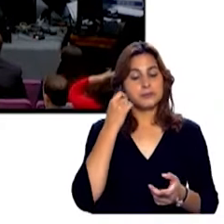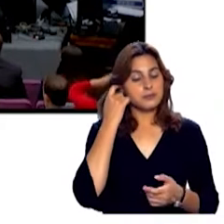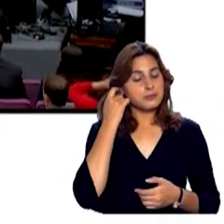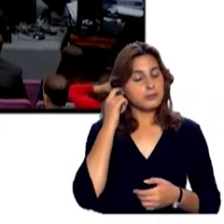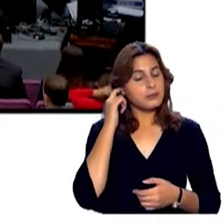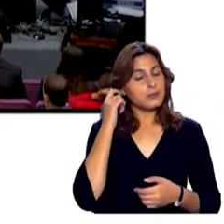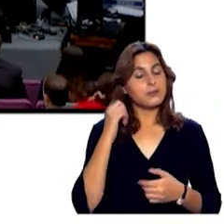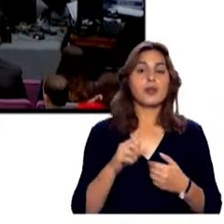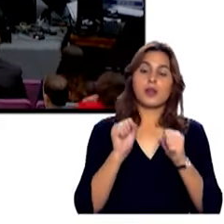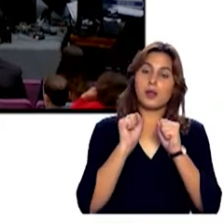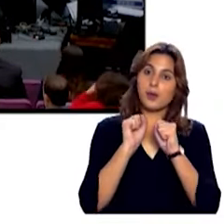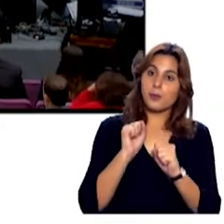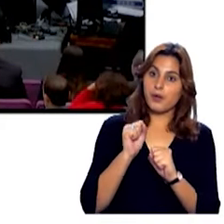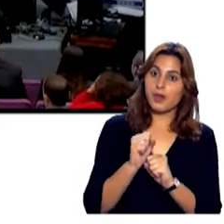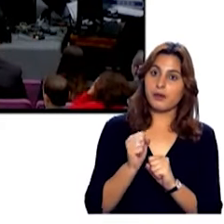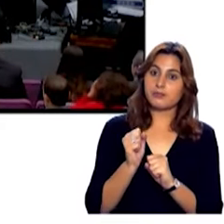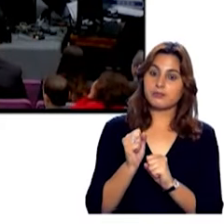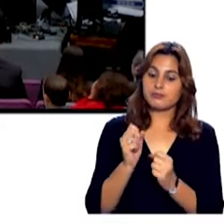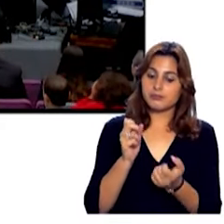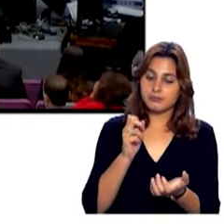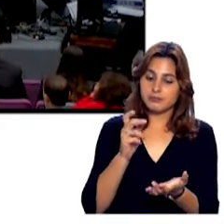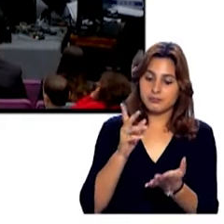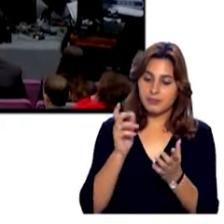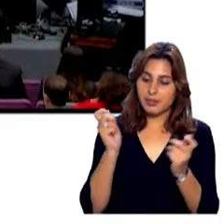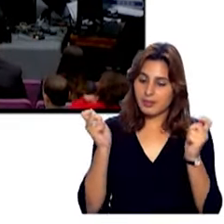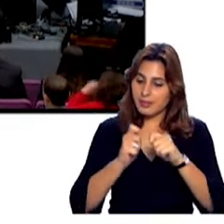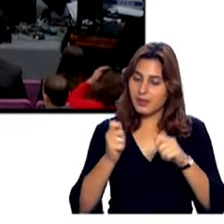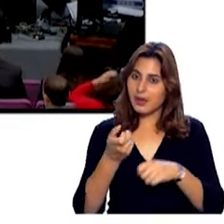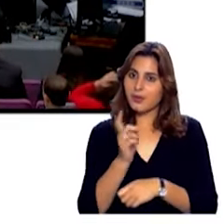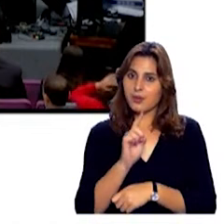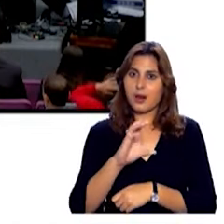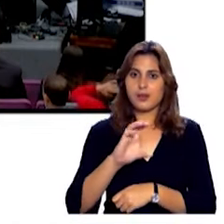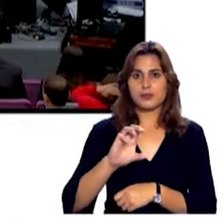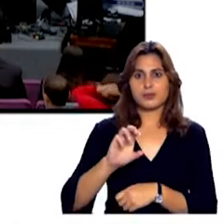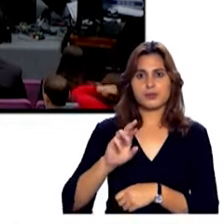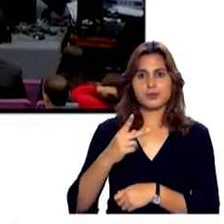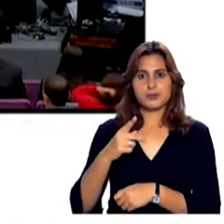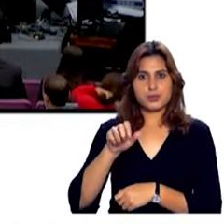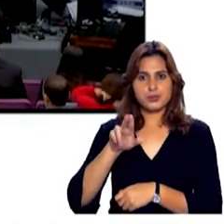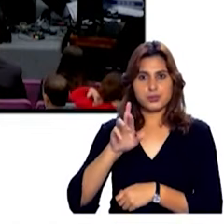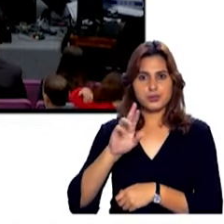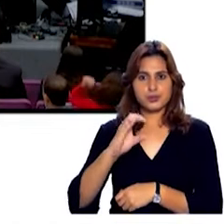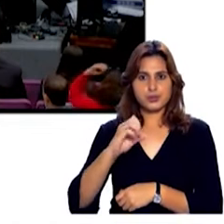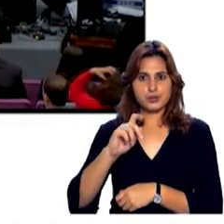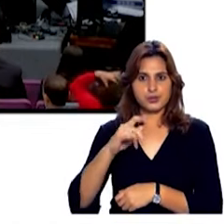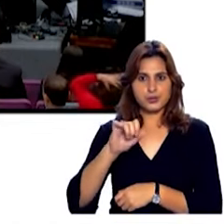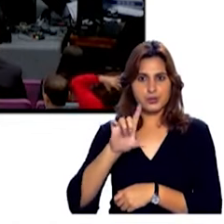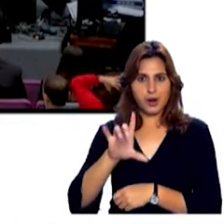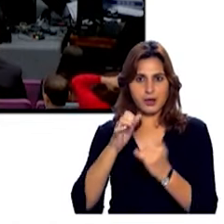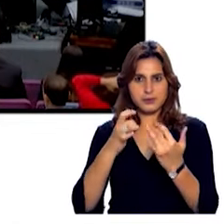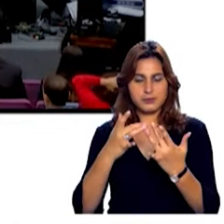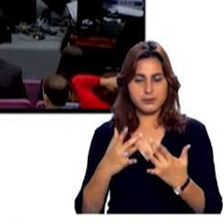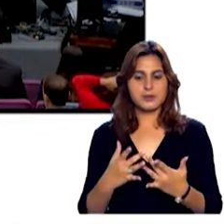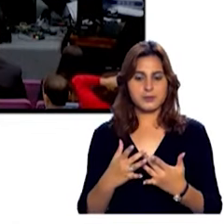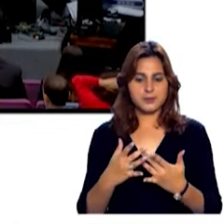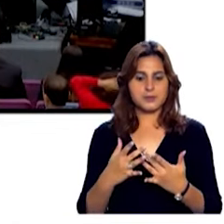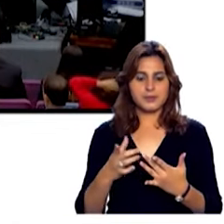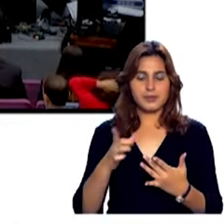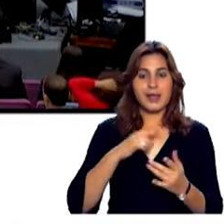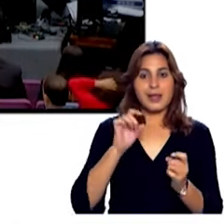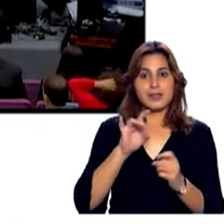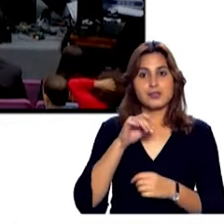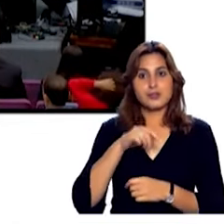sono come Churchill che diceva che Lui credeva solo alle Sta che falsificava do qualche